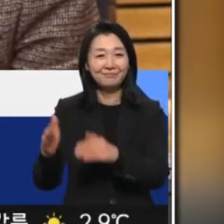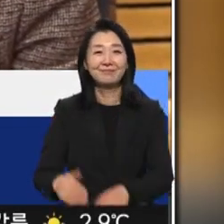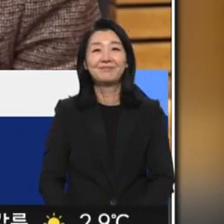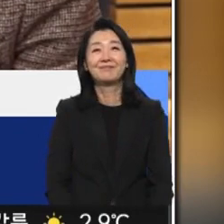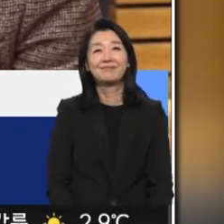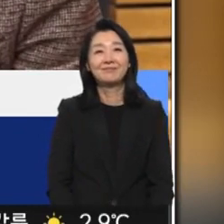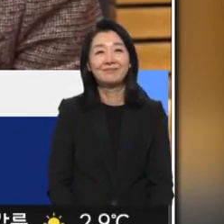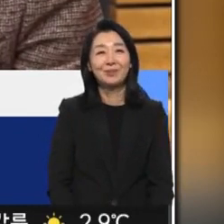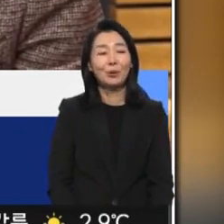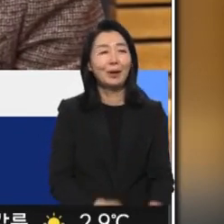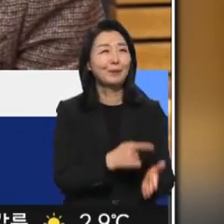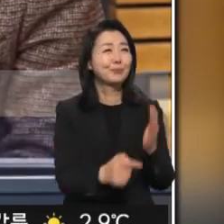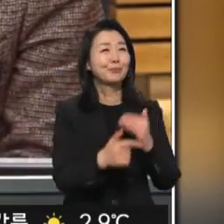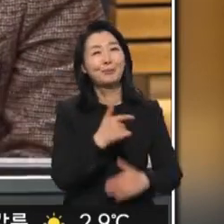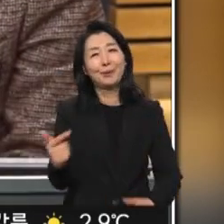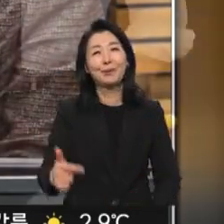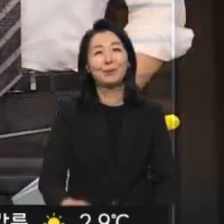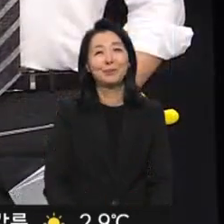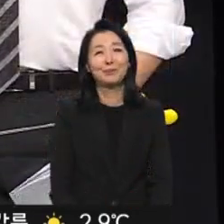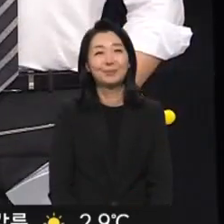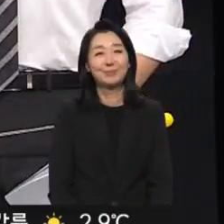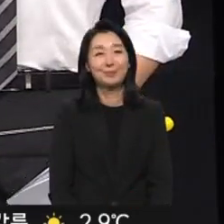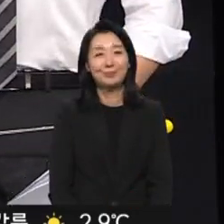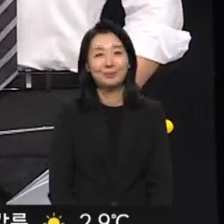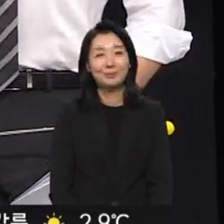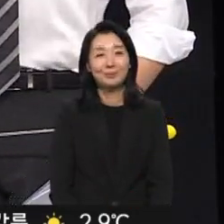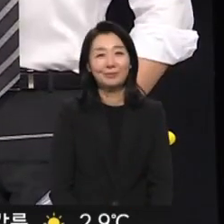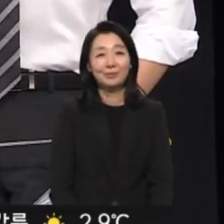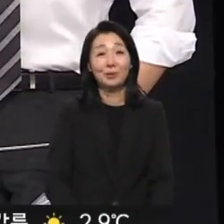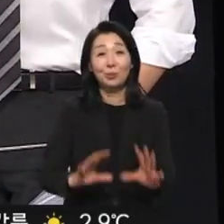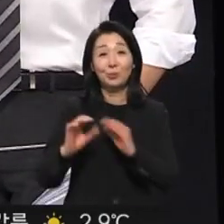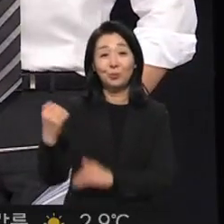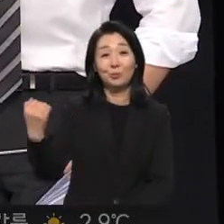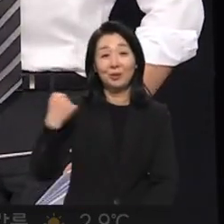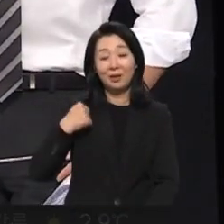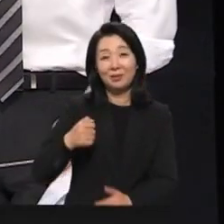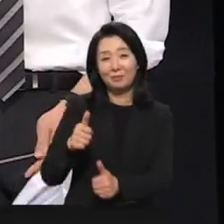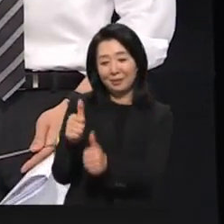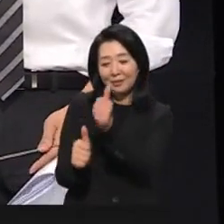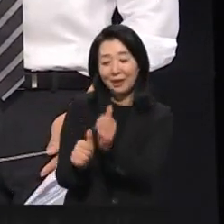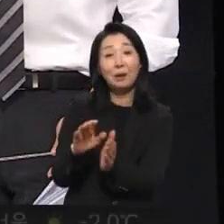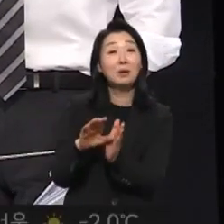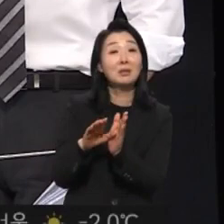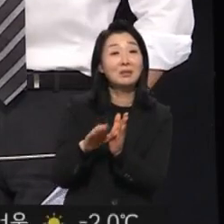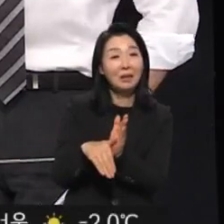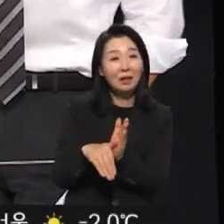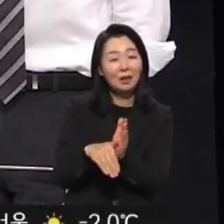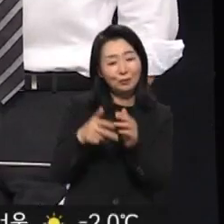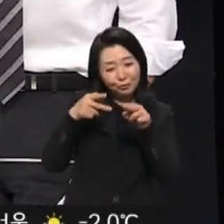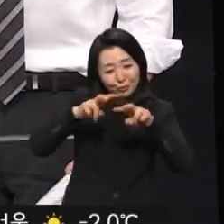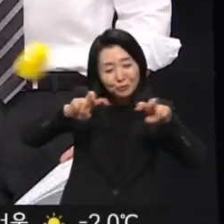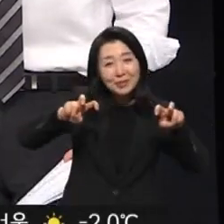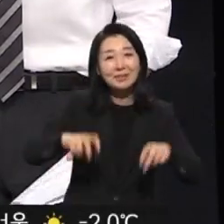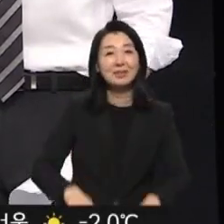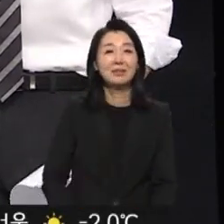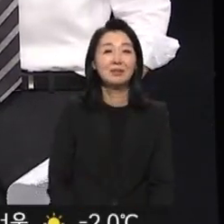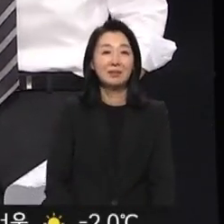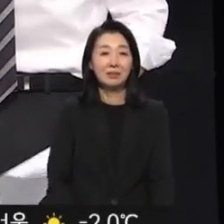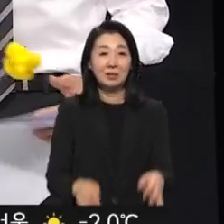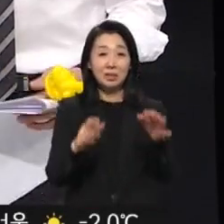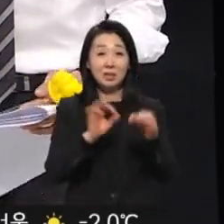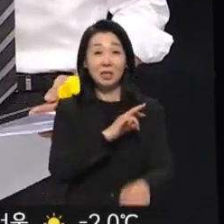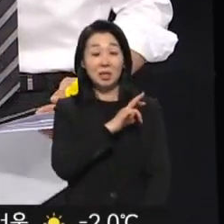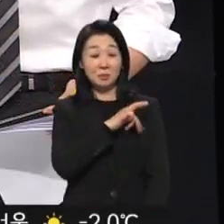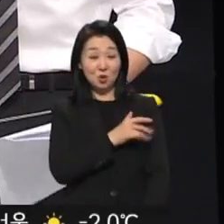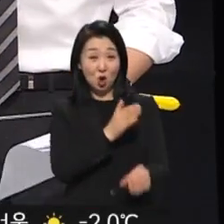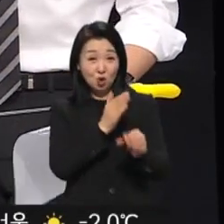너무나 리스크가 큽니다. 자, 오늘은 이 국민의힘 전당대회에 주목해봤는데요. 김기현 의원을